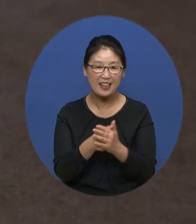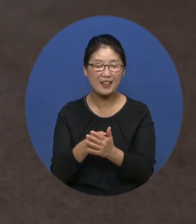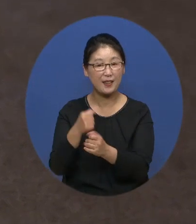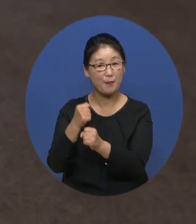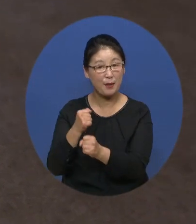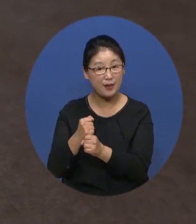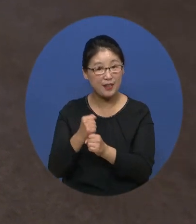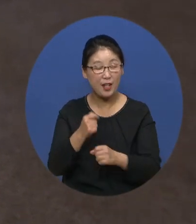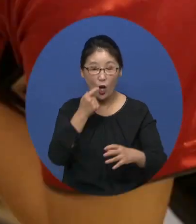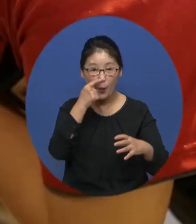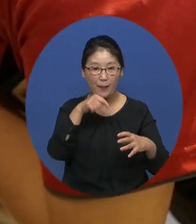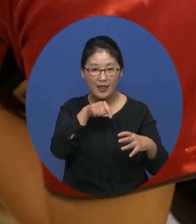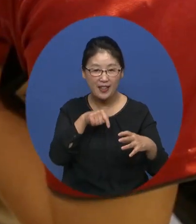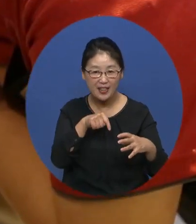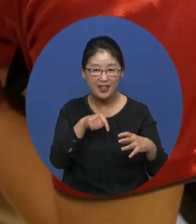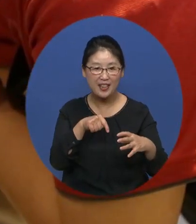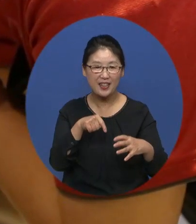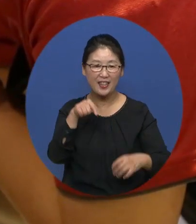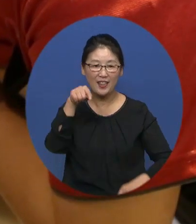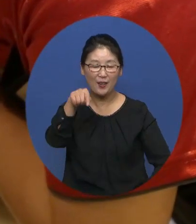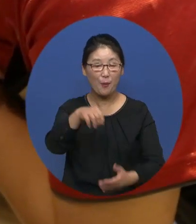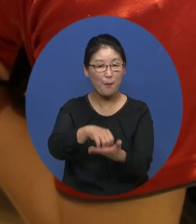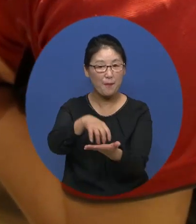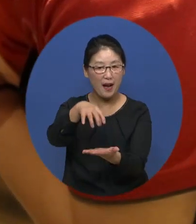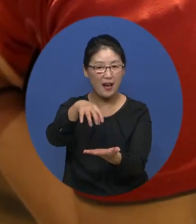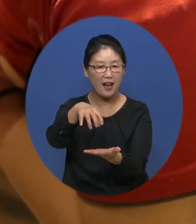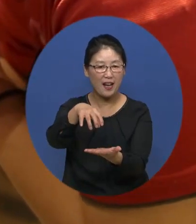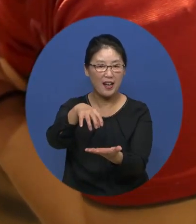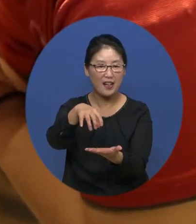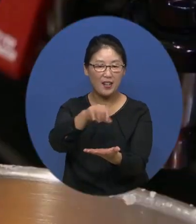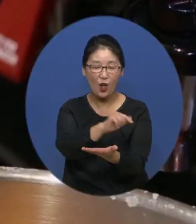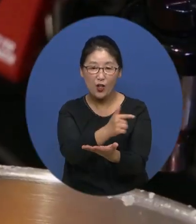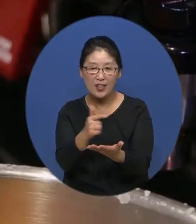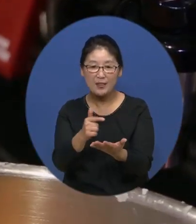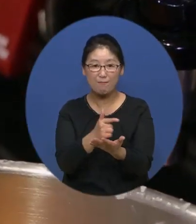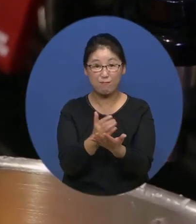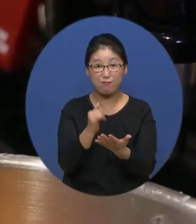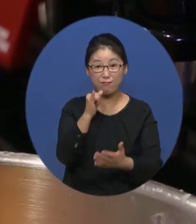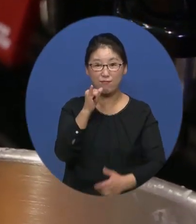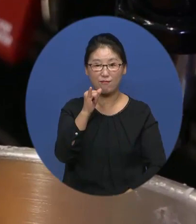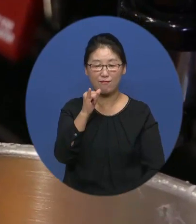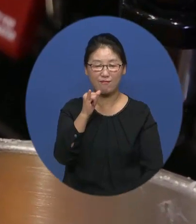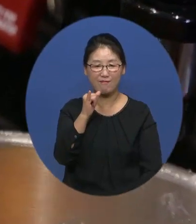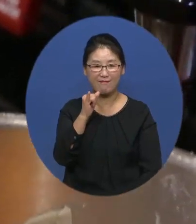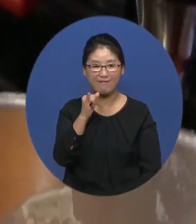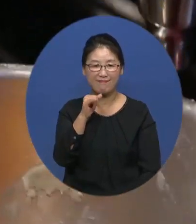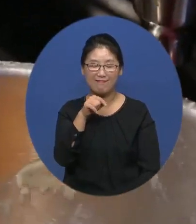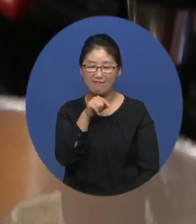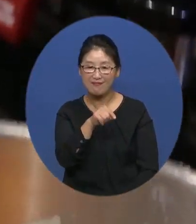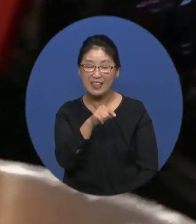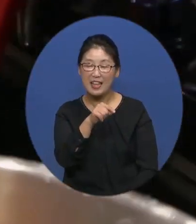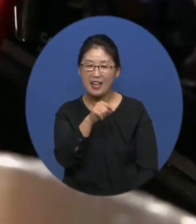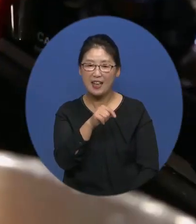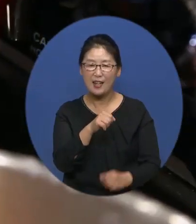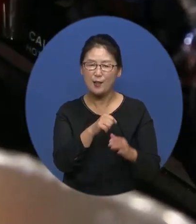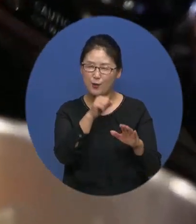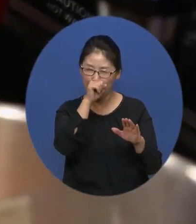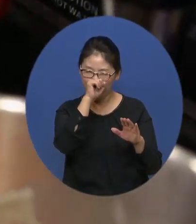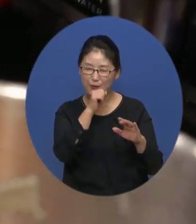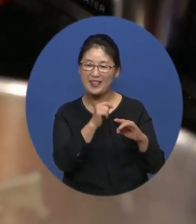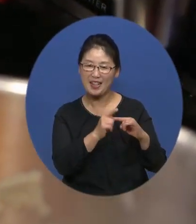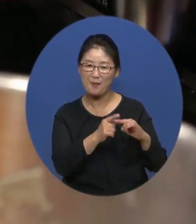최상급 원두커피와 직접 구운 베이커리 등 다양한 메뉴가 제공되는 것 또한 드림스페이스 카페의